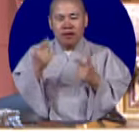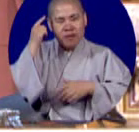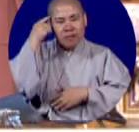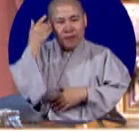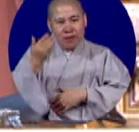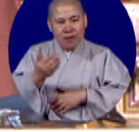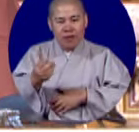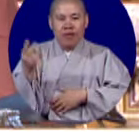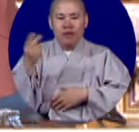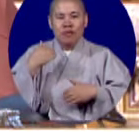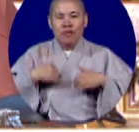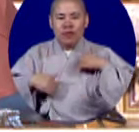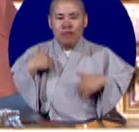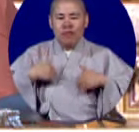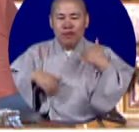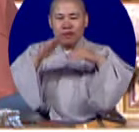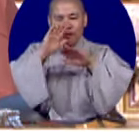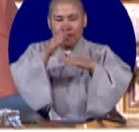또 재미있는 말인데